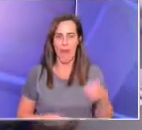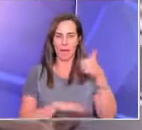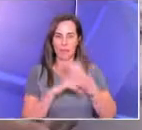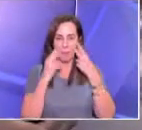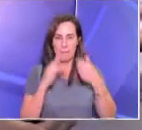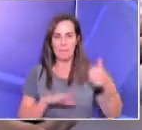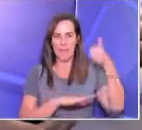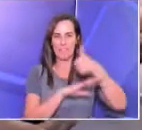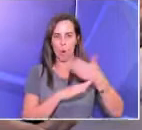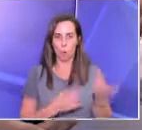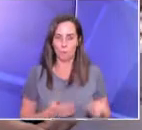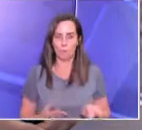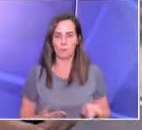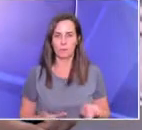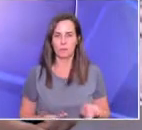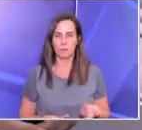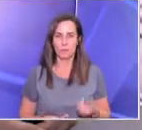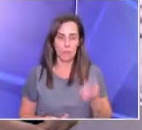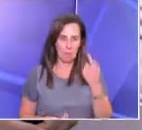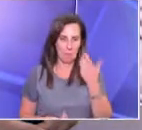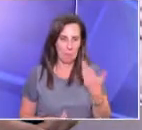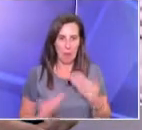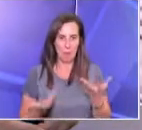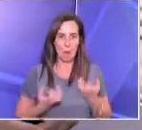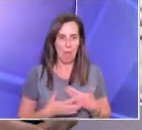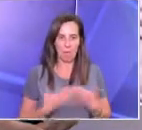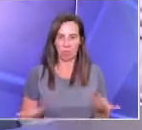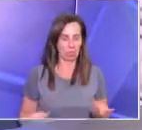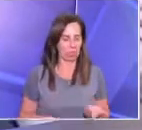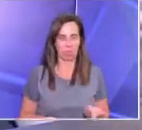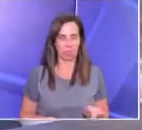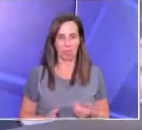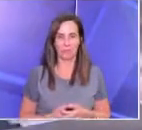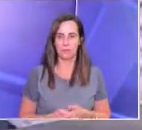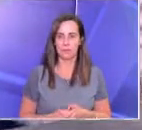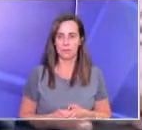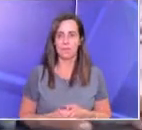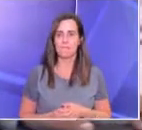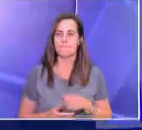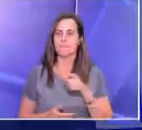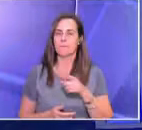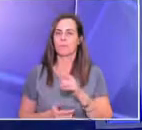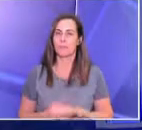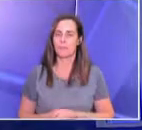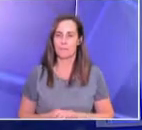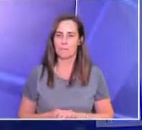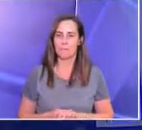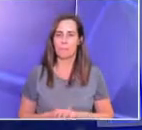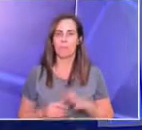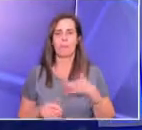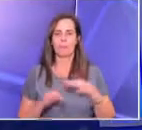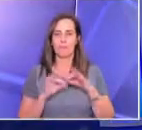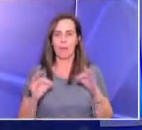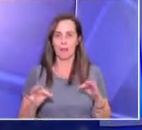אתה מחפש מנהיגות בבן אדם שאתה הולך להצביע עליו, בעיניי הוא לא משדר את זה. לא יודע, אין לי הסבר. חכו שנייה, עוד רגע אנחנו עושים אימור סיבוב שני. תרם עוד מתחילה